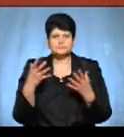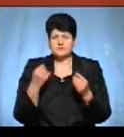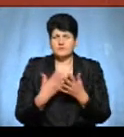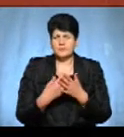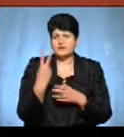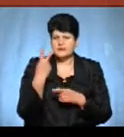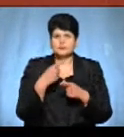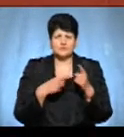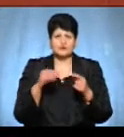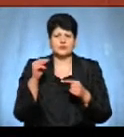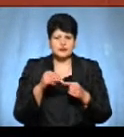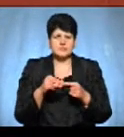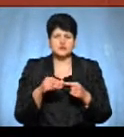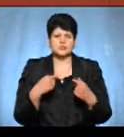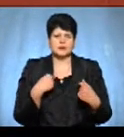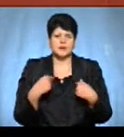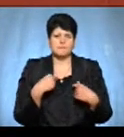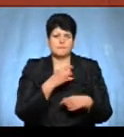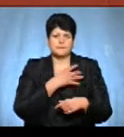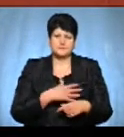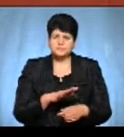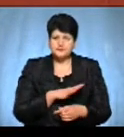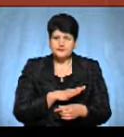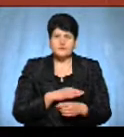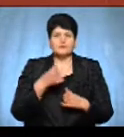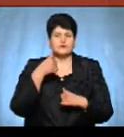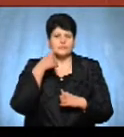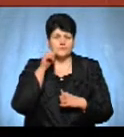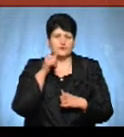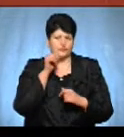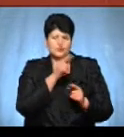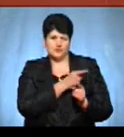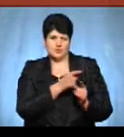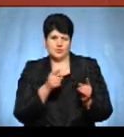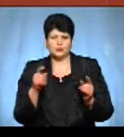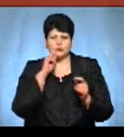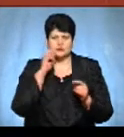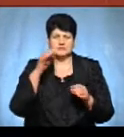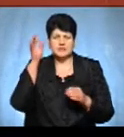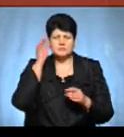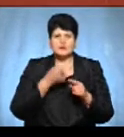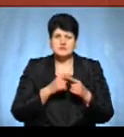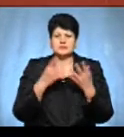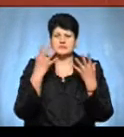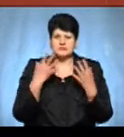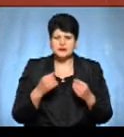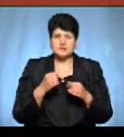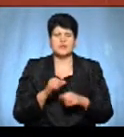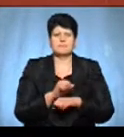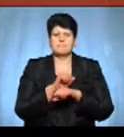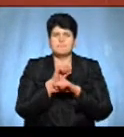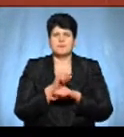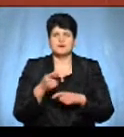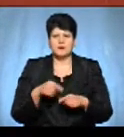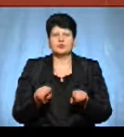Ще майже 2,5 тисячі постраждало. Відучора Україна згадує ці криваві дні Майдану, і в тому числі і